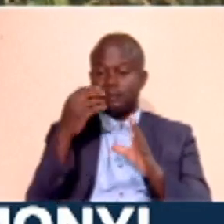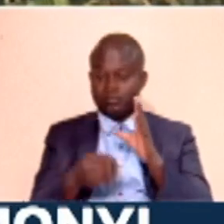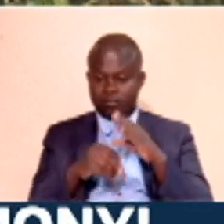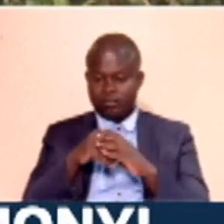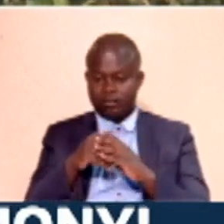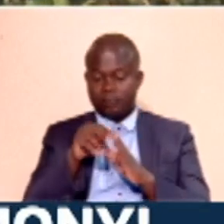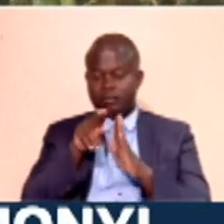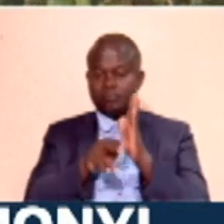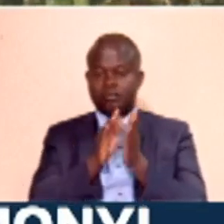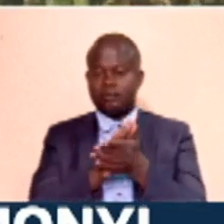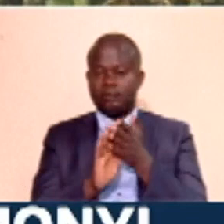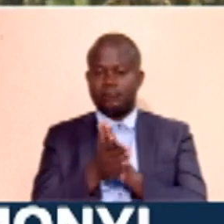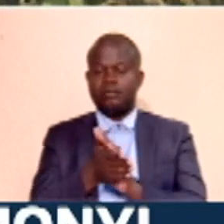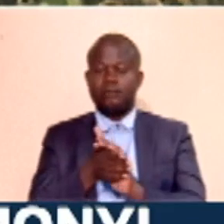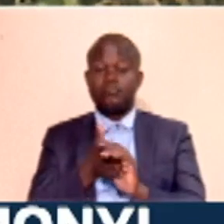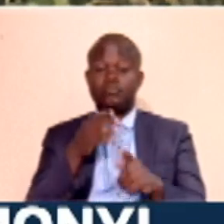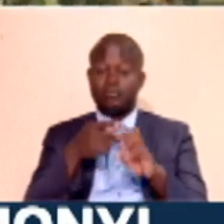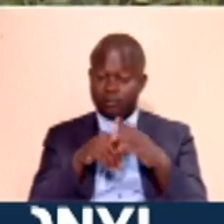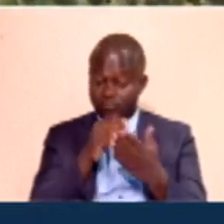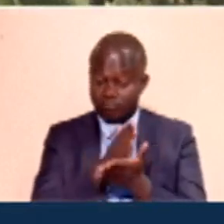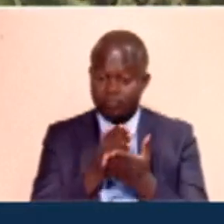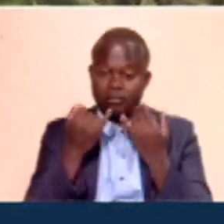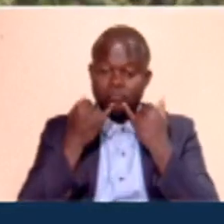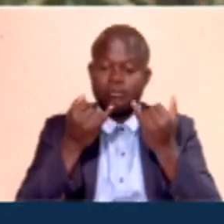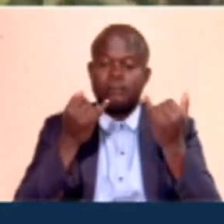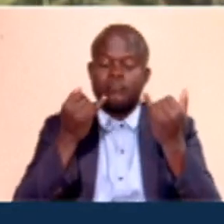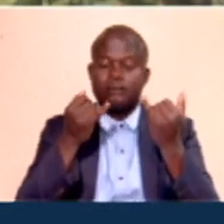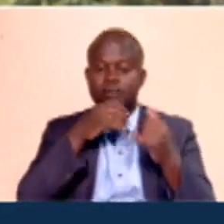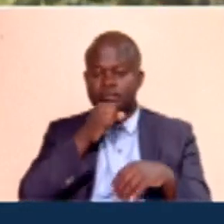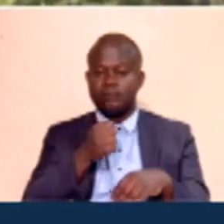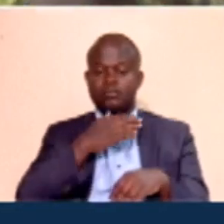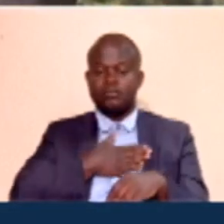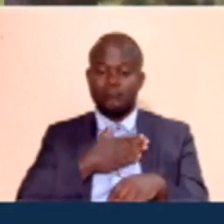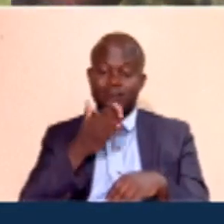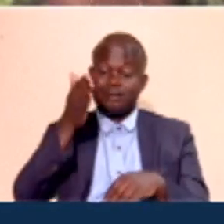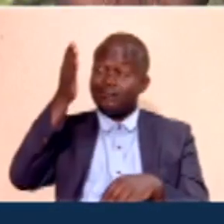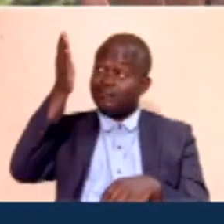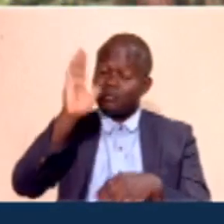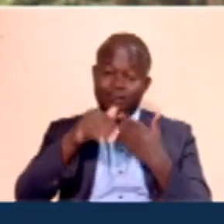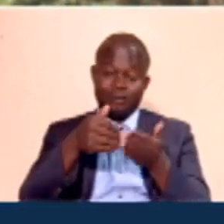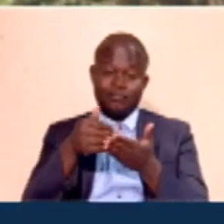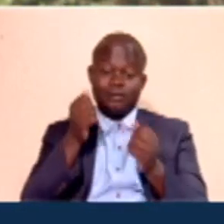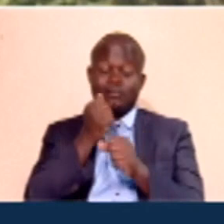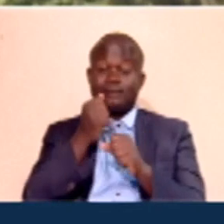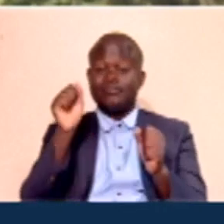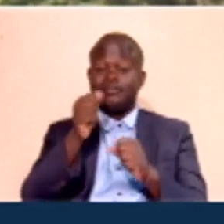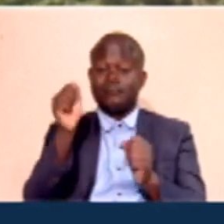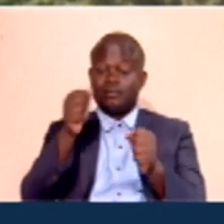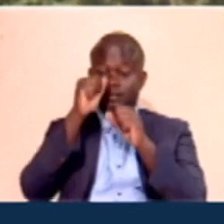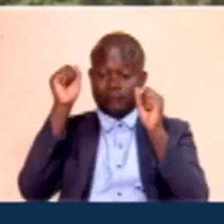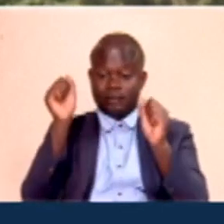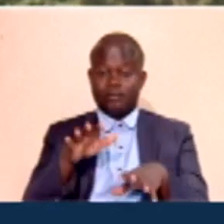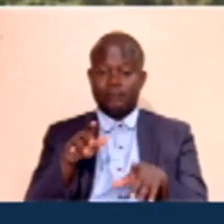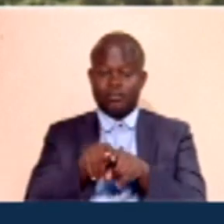twaramuhambye. Ahubwo reka mbaze nkubwize ukuri nage n'umukecuru wanjye usibye ko Imana igiye yakoze ibitangaza